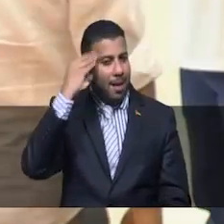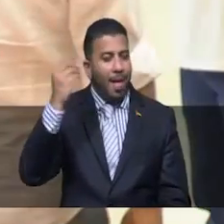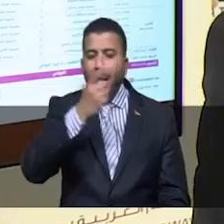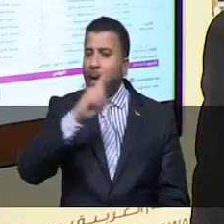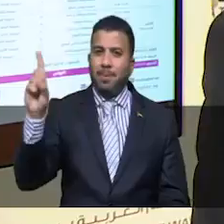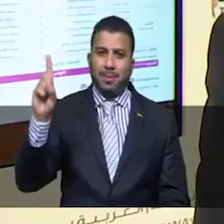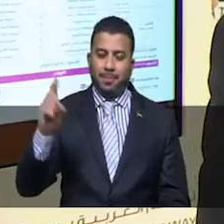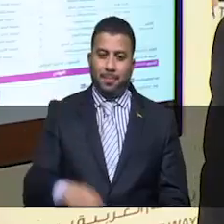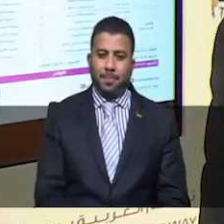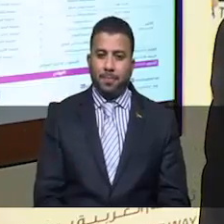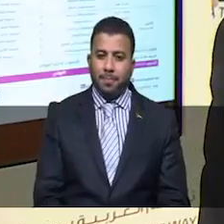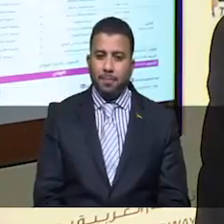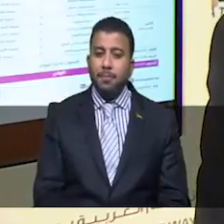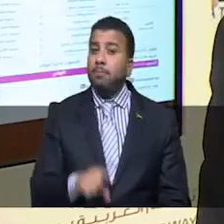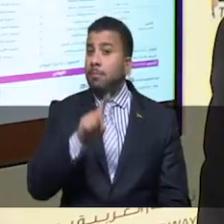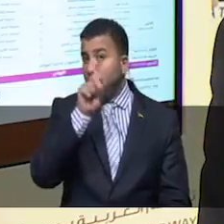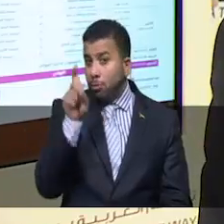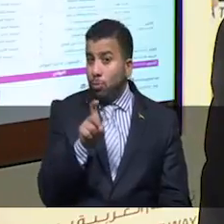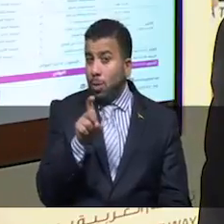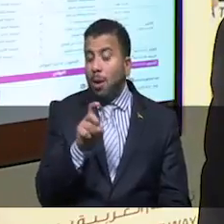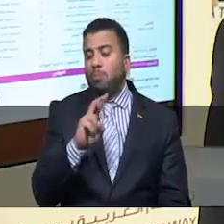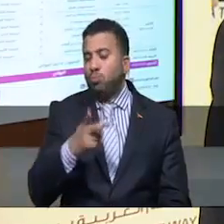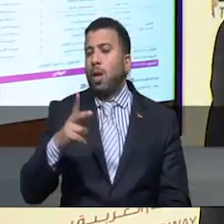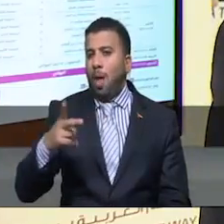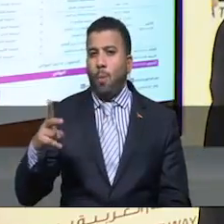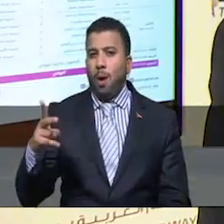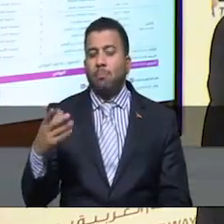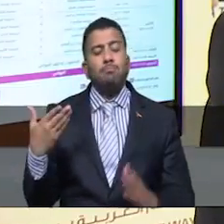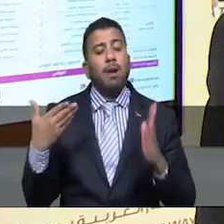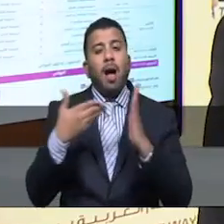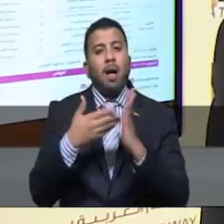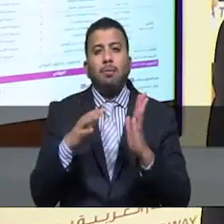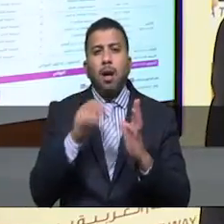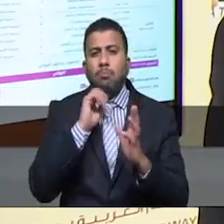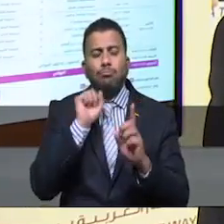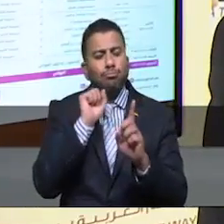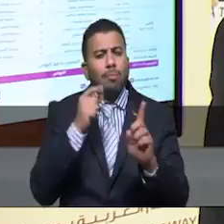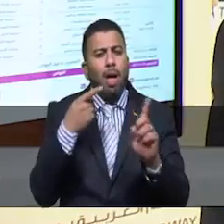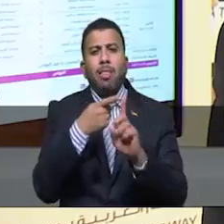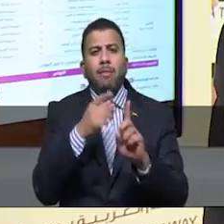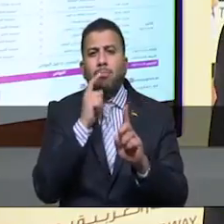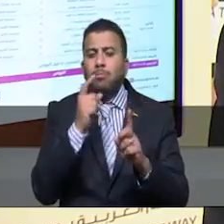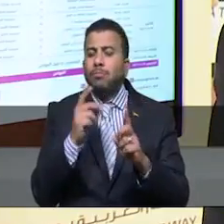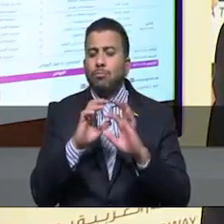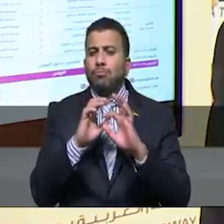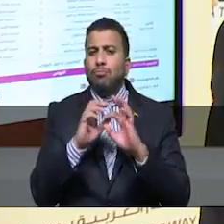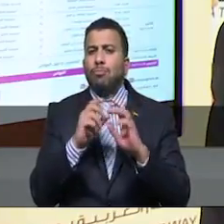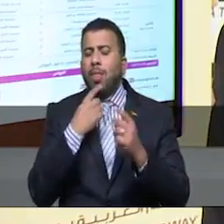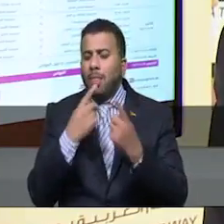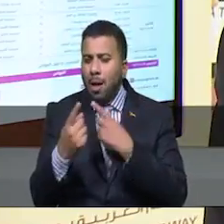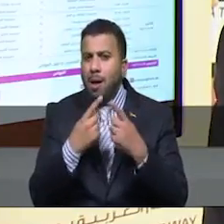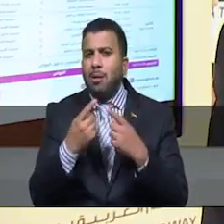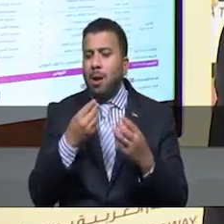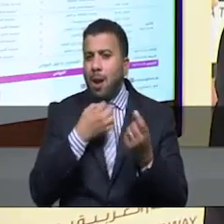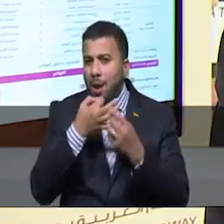الحياة. أسئلة متنوعة لكنها في النهاية تحقق الاستماع والتحدث